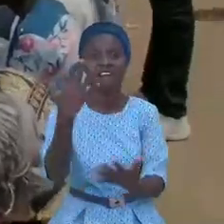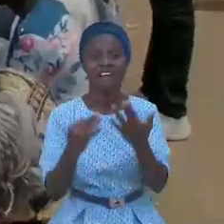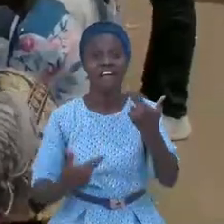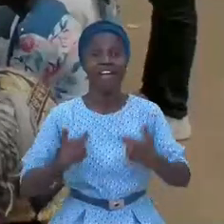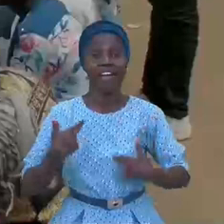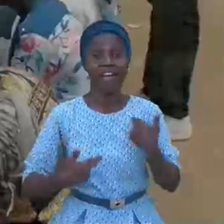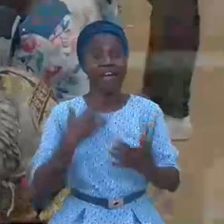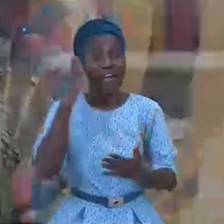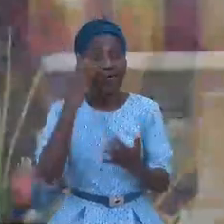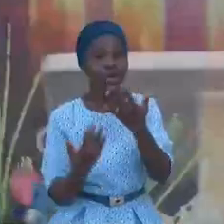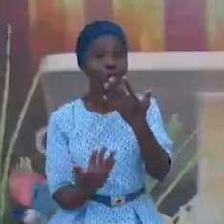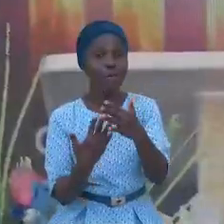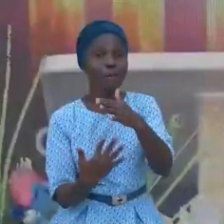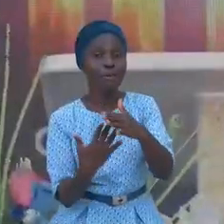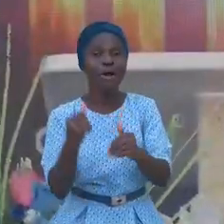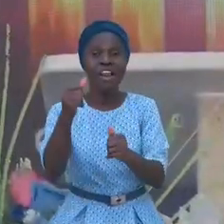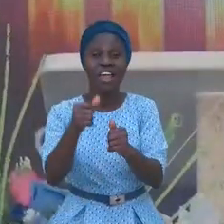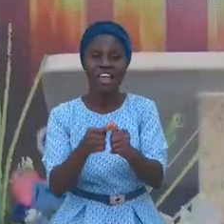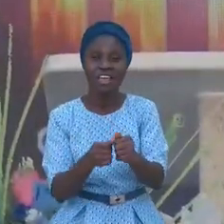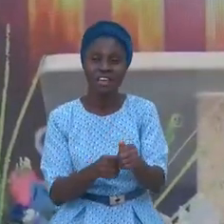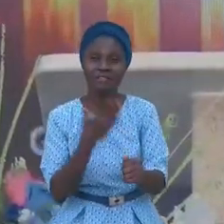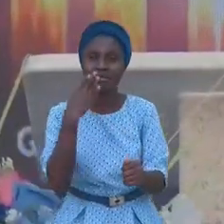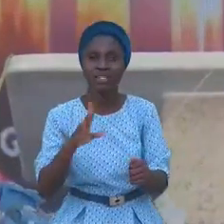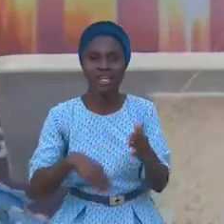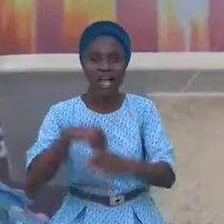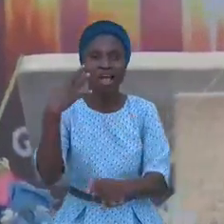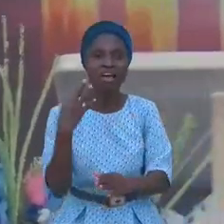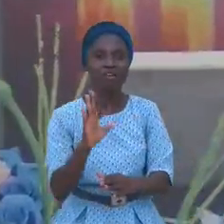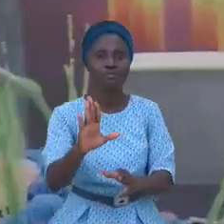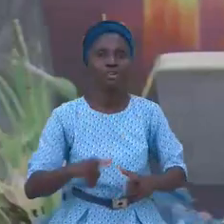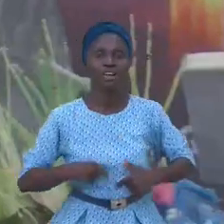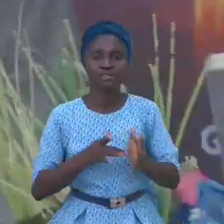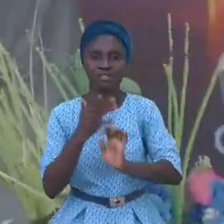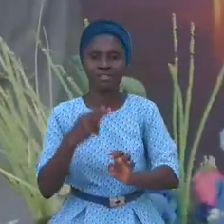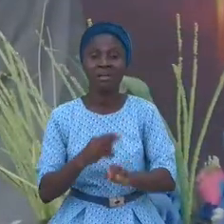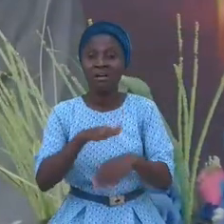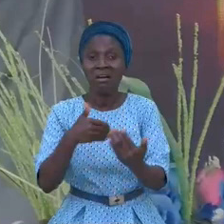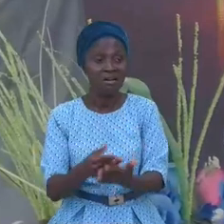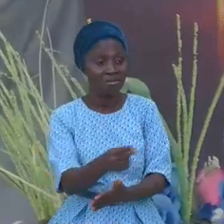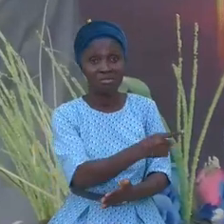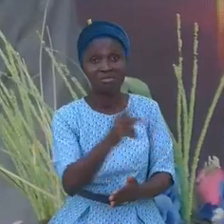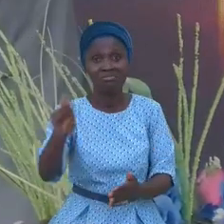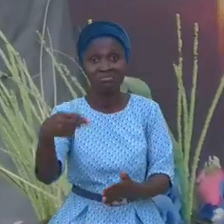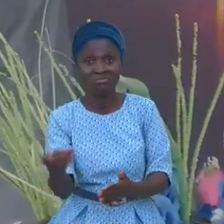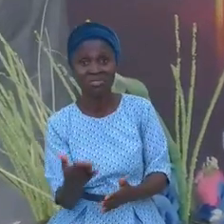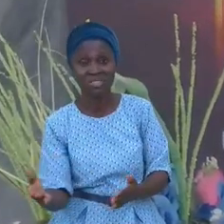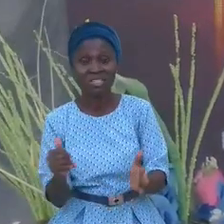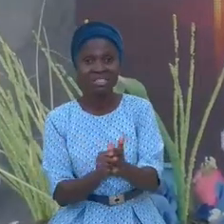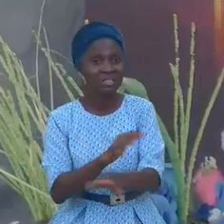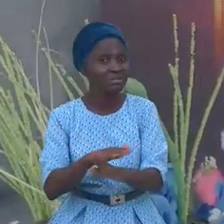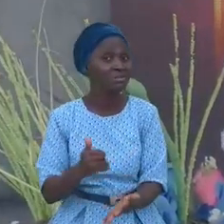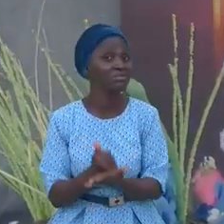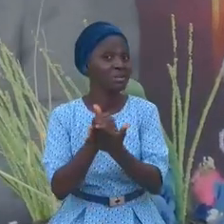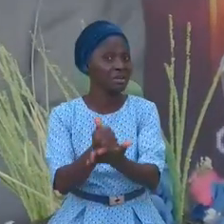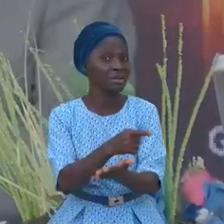brûler. Et brûler toute paille de ta vie. Toutes ces choses inutiles qui ne t'aident pas